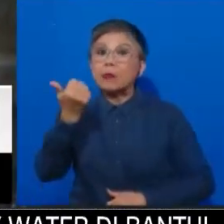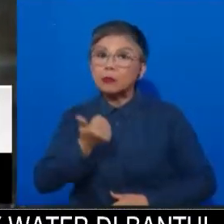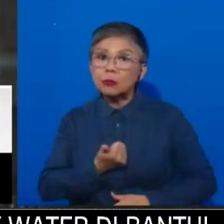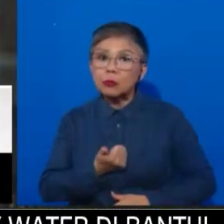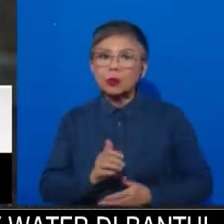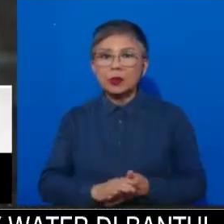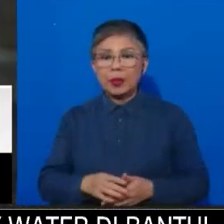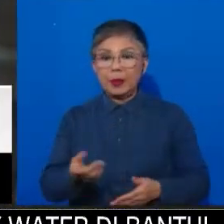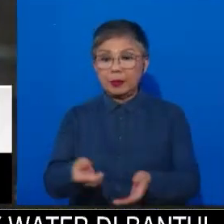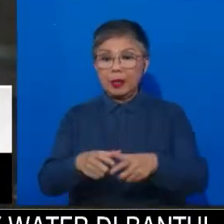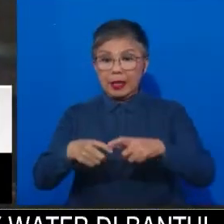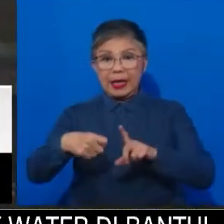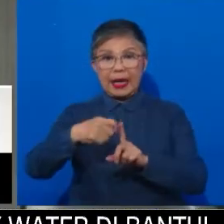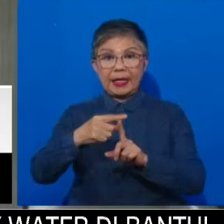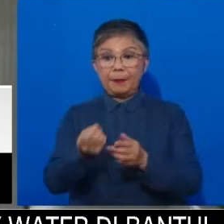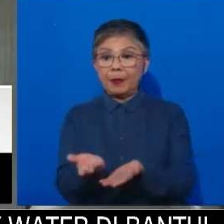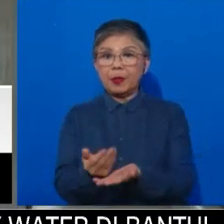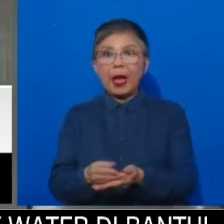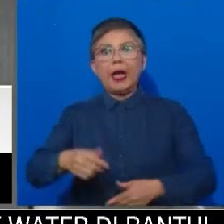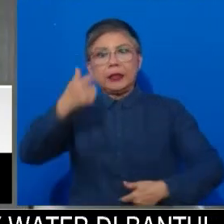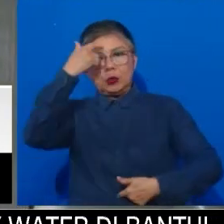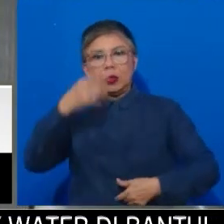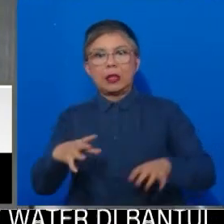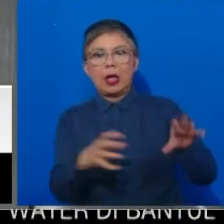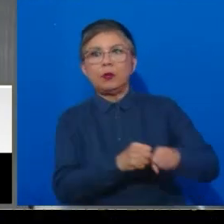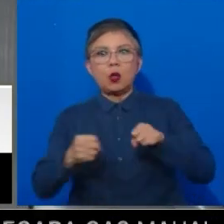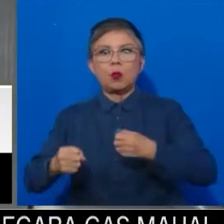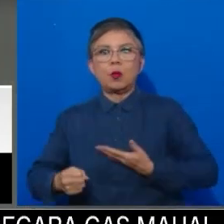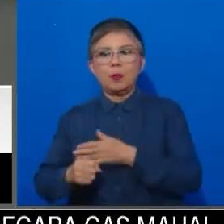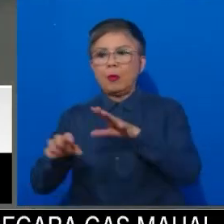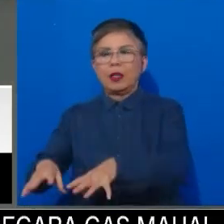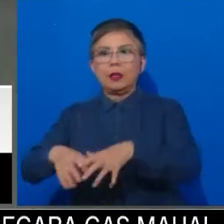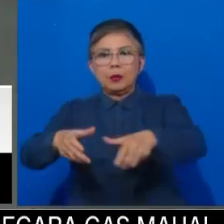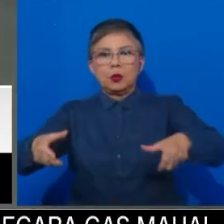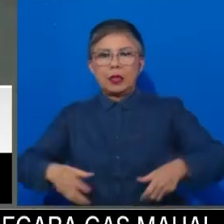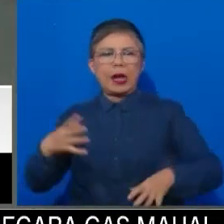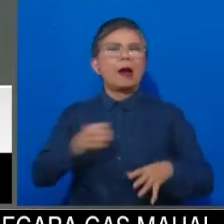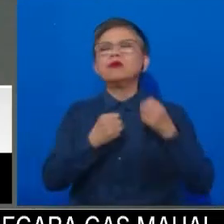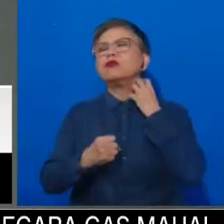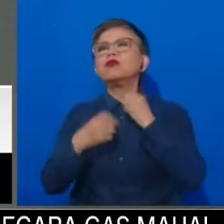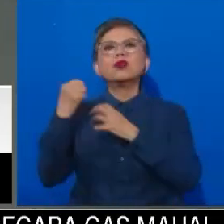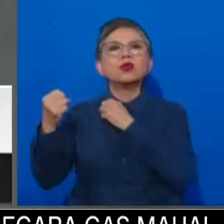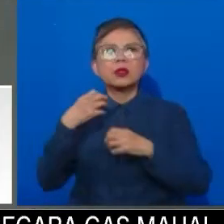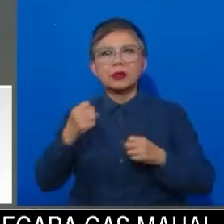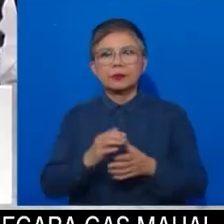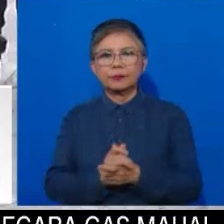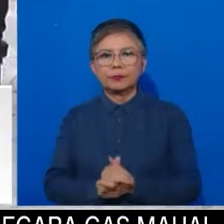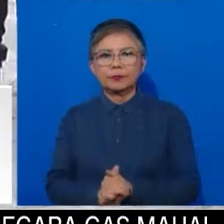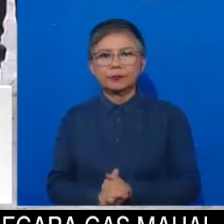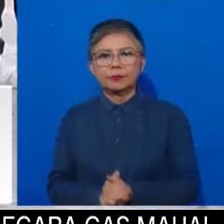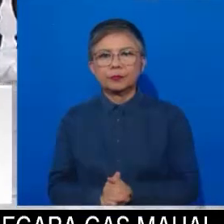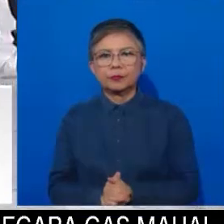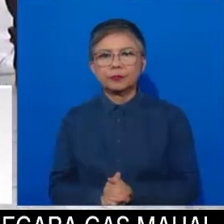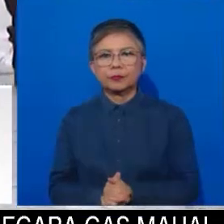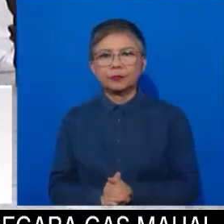Namun, saat dimintai kartu identitas, pelaku justru membawa korban ke dalam sebuah kamar hingga merampas perhiasan berupa kalung emas.